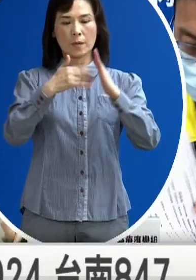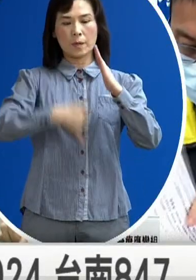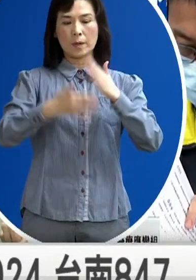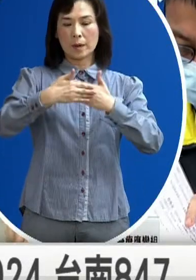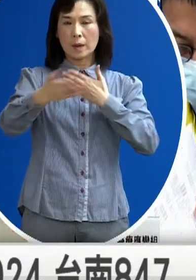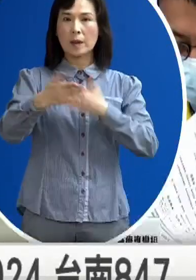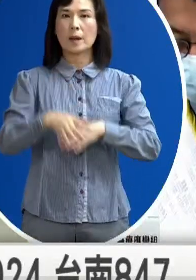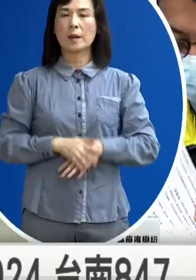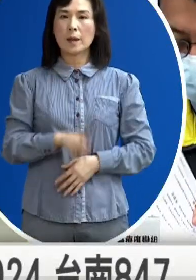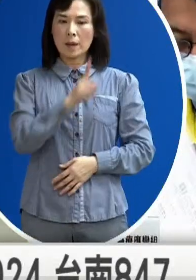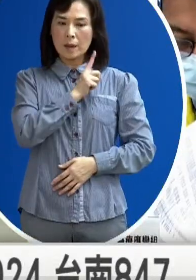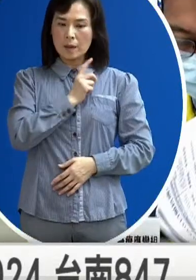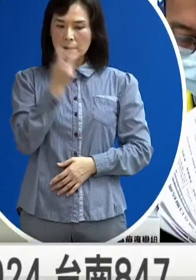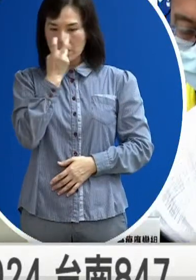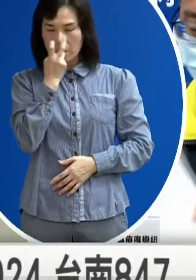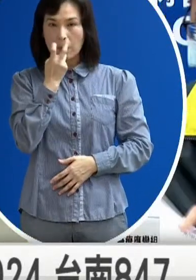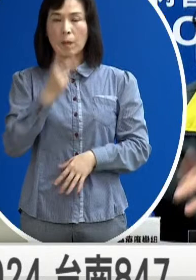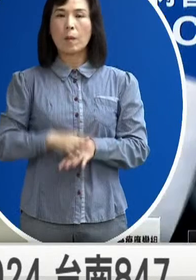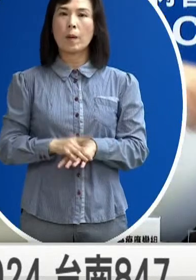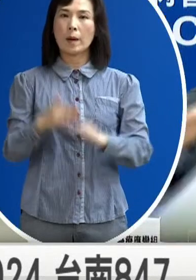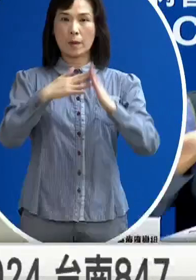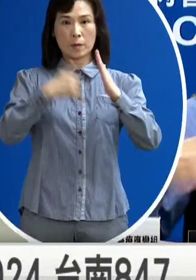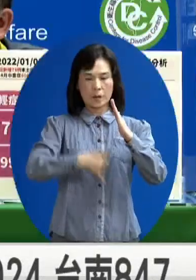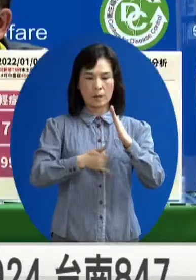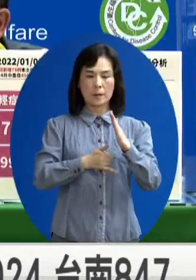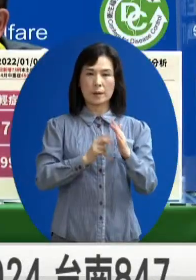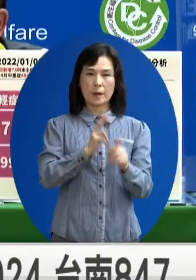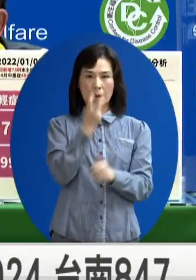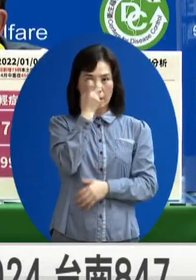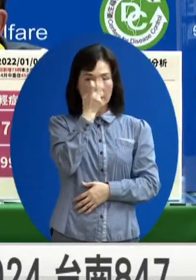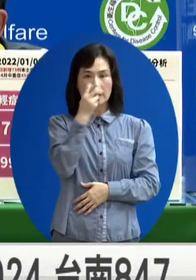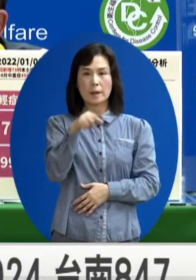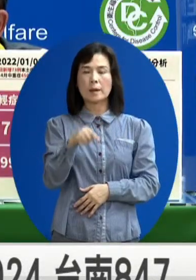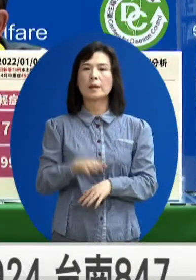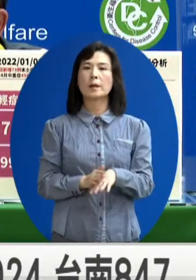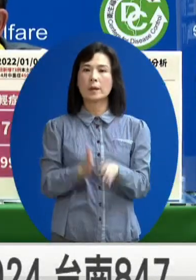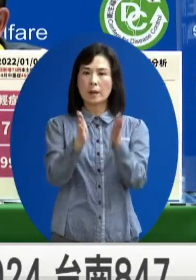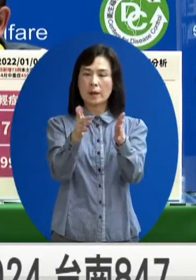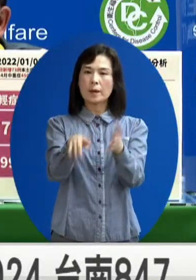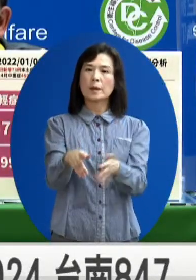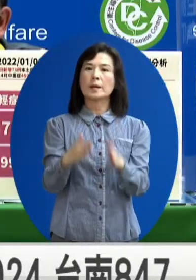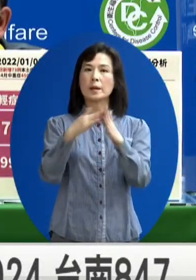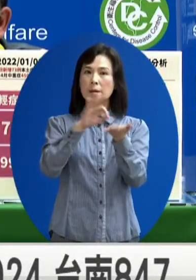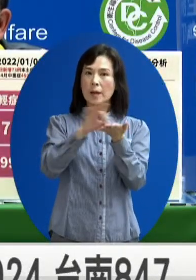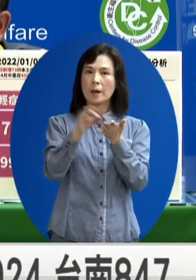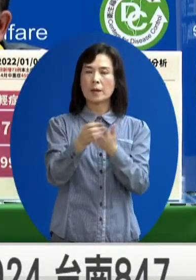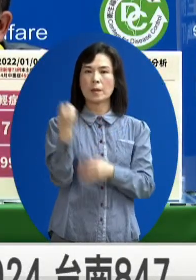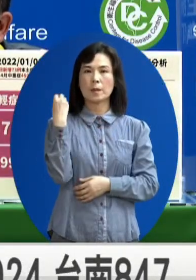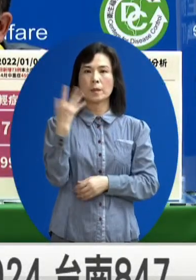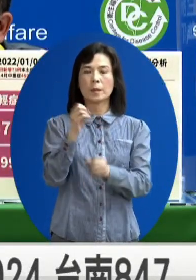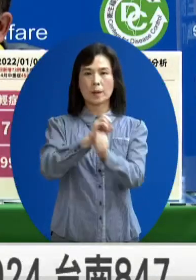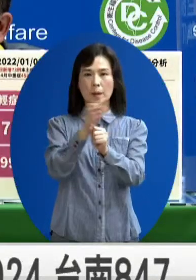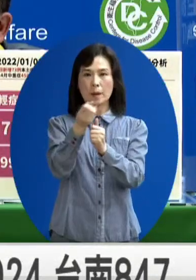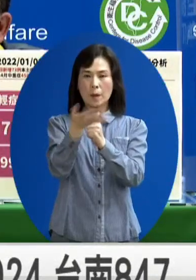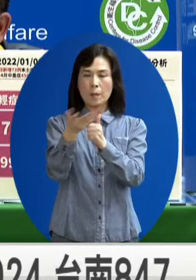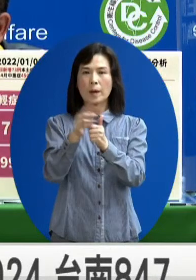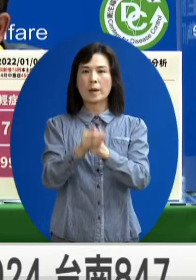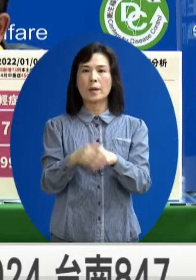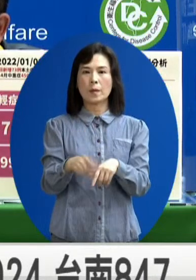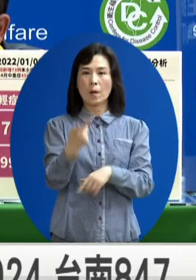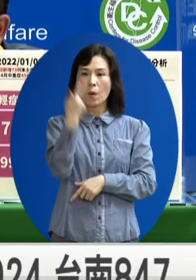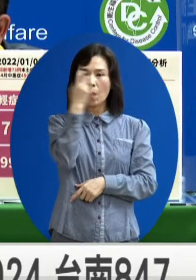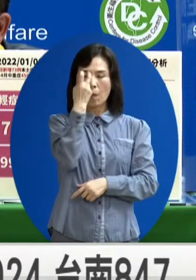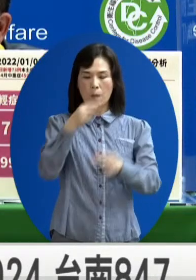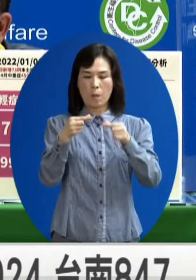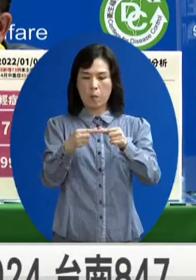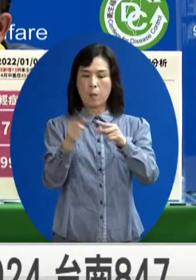隔离自主防疫居家检疫的对象，使用家用新型冠状病毒抗原快筛试剂